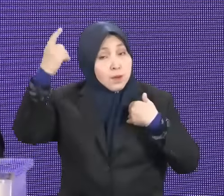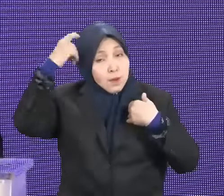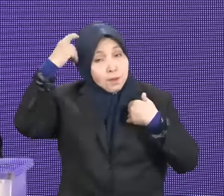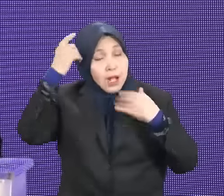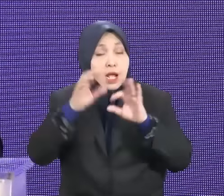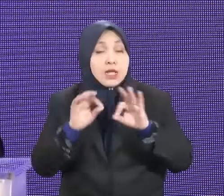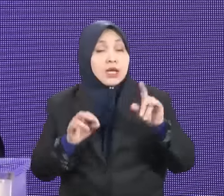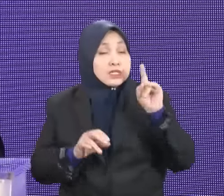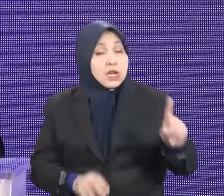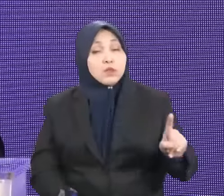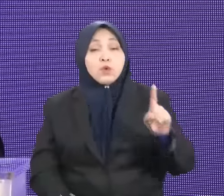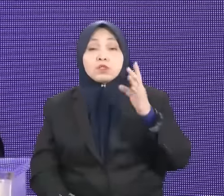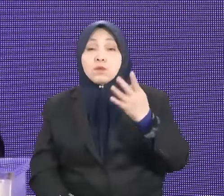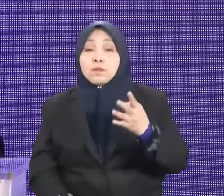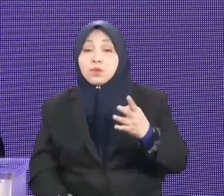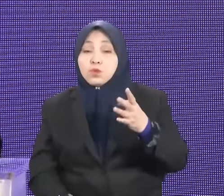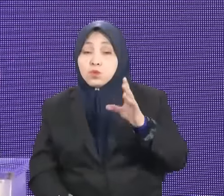1047